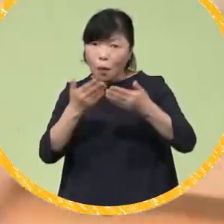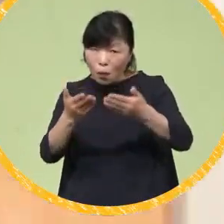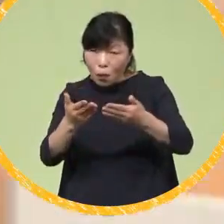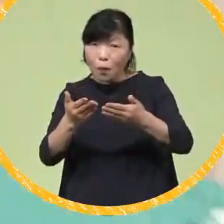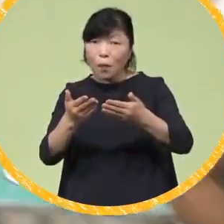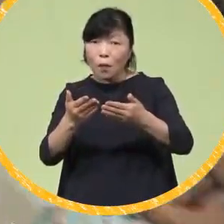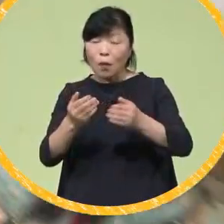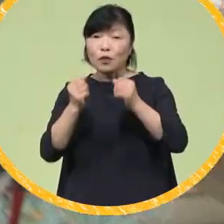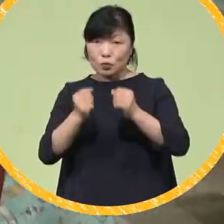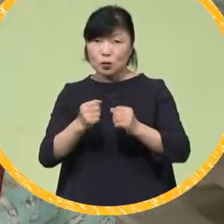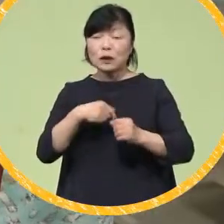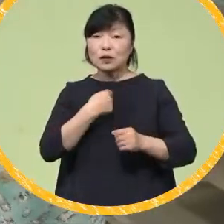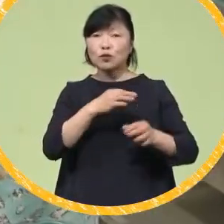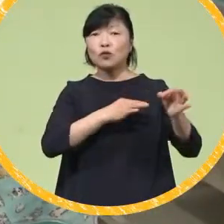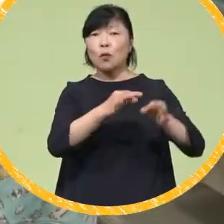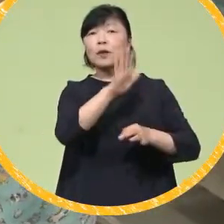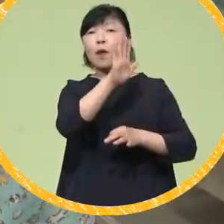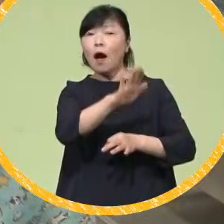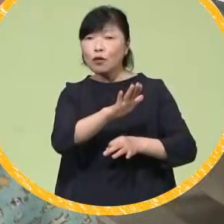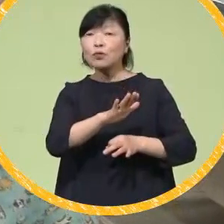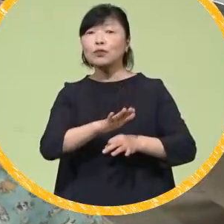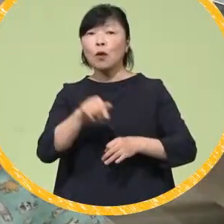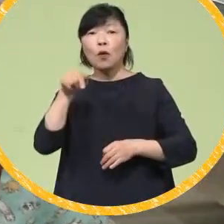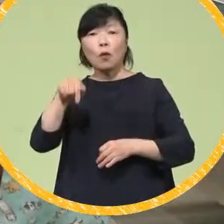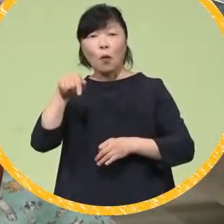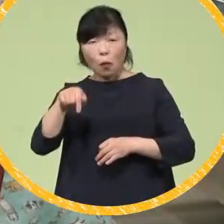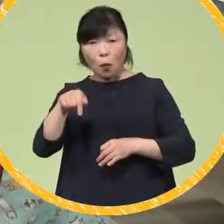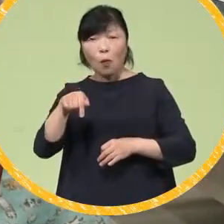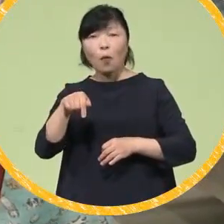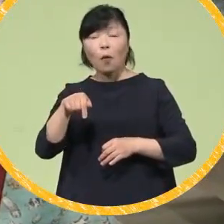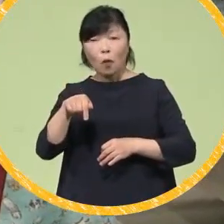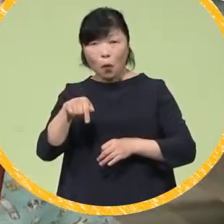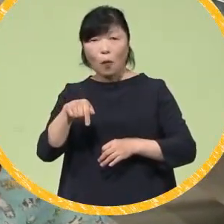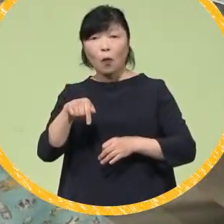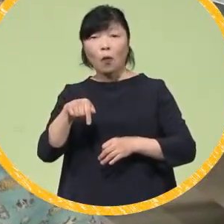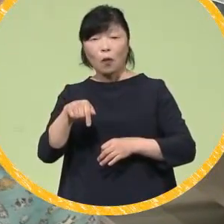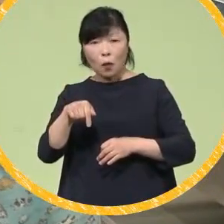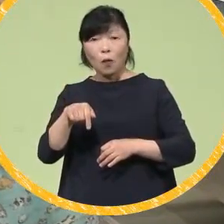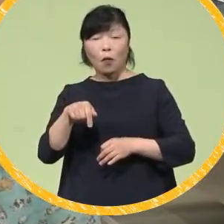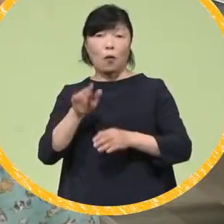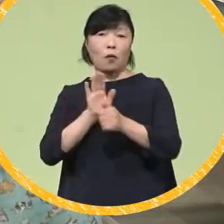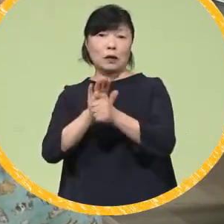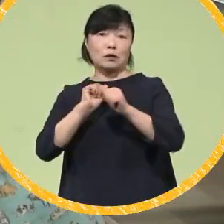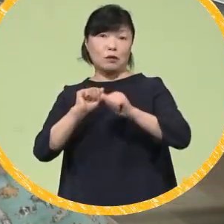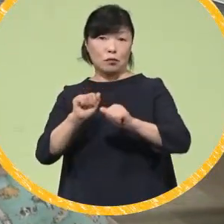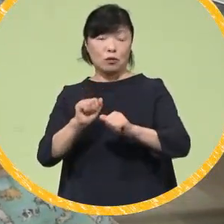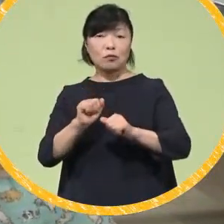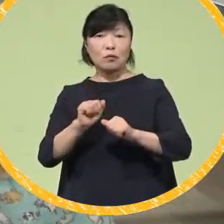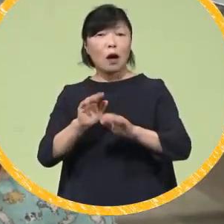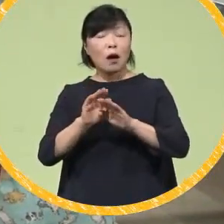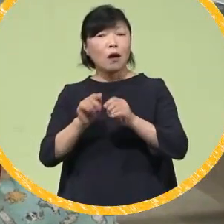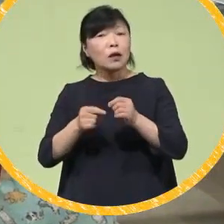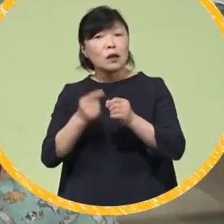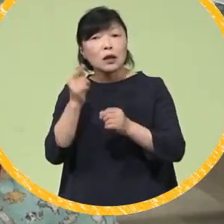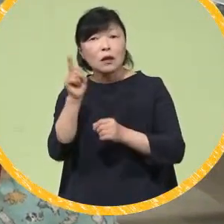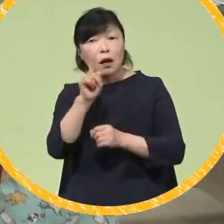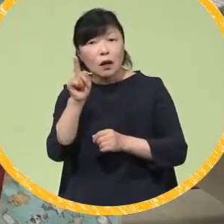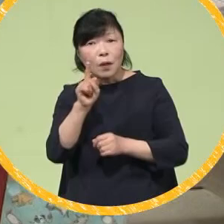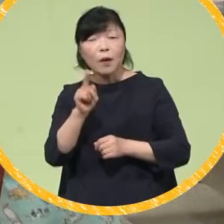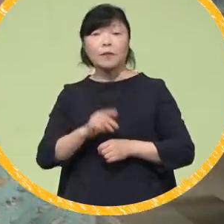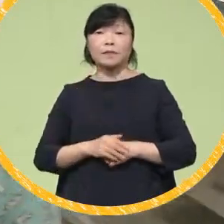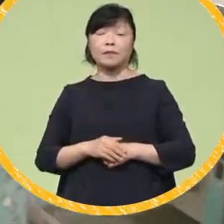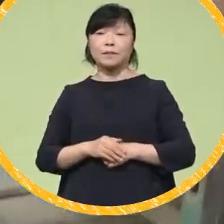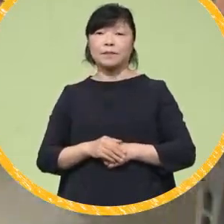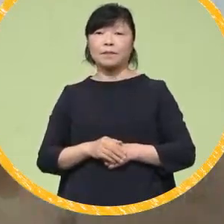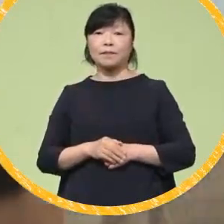い、 自分のお店もありつつ、はい、ボランティアでこちらに来てるということで、はい、そのボランティアを始めるきっかけっていうのは何